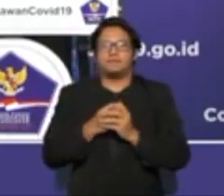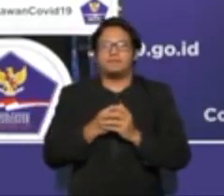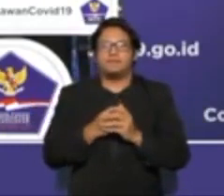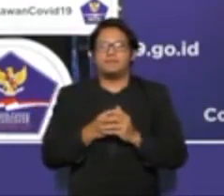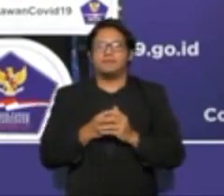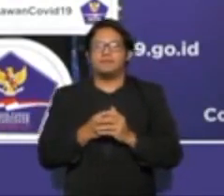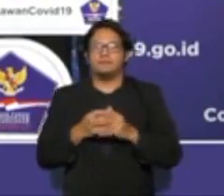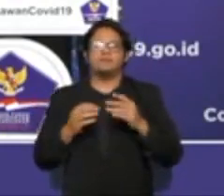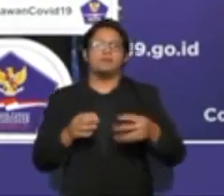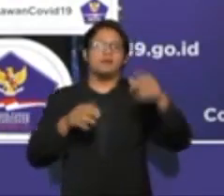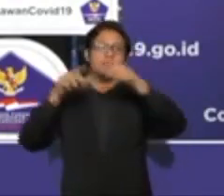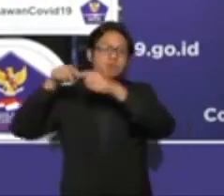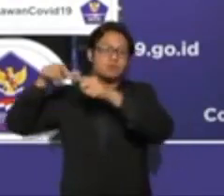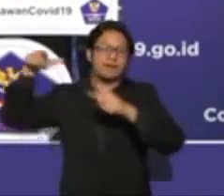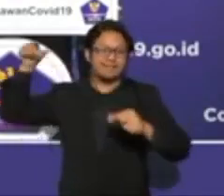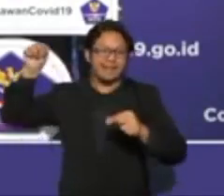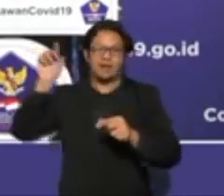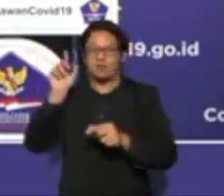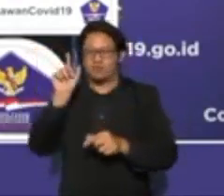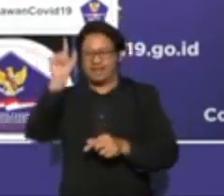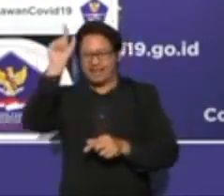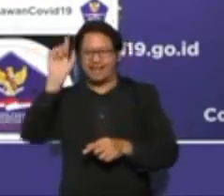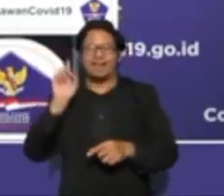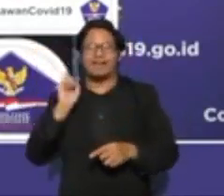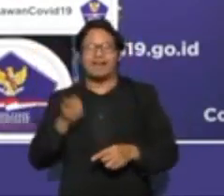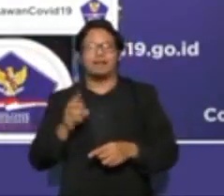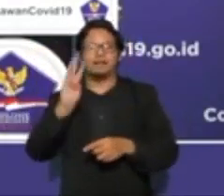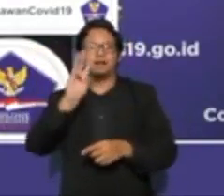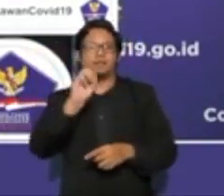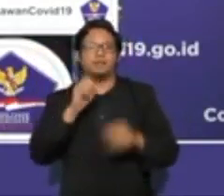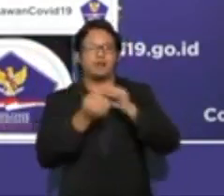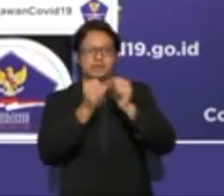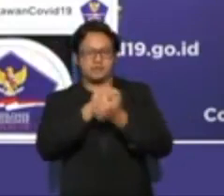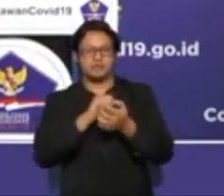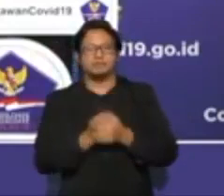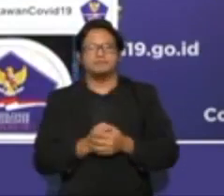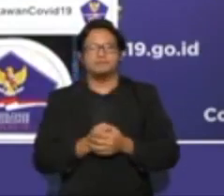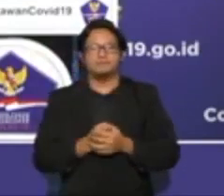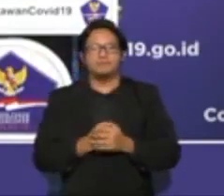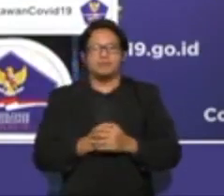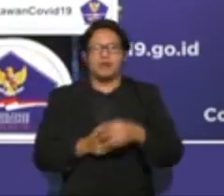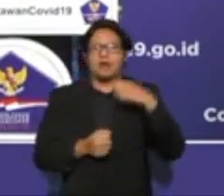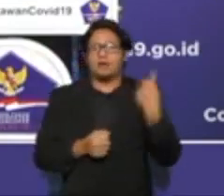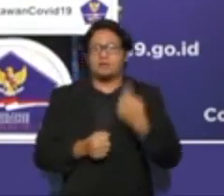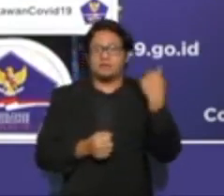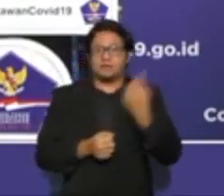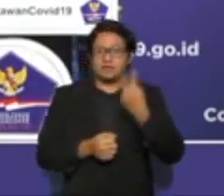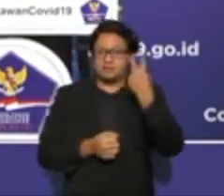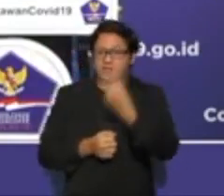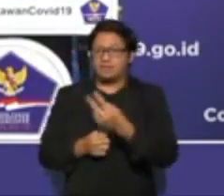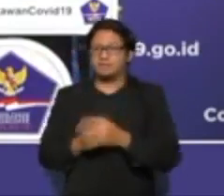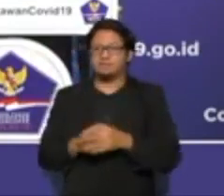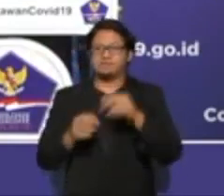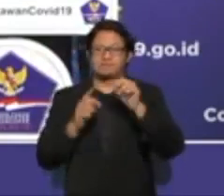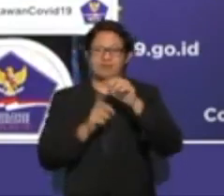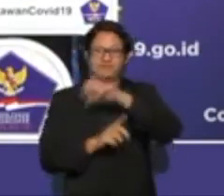kemudian di Sumatera Utara Ada 30 kasus Hai sementara kalau kita perhatikan provinsi